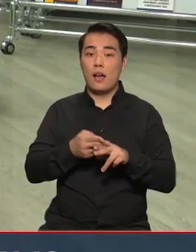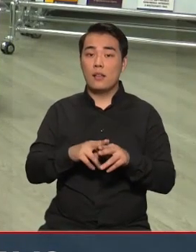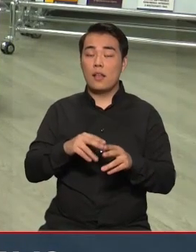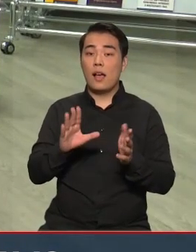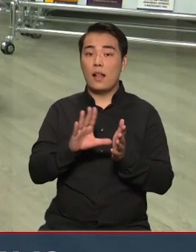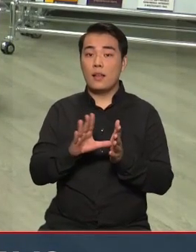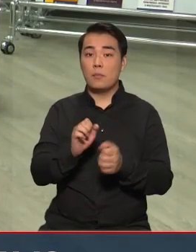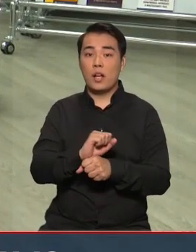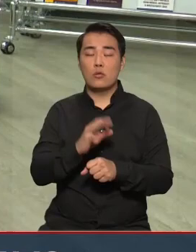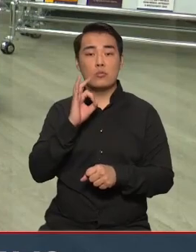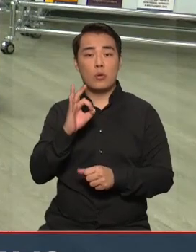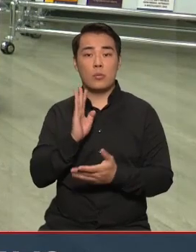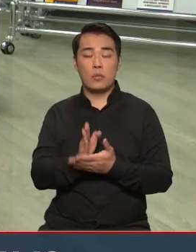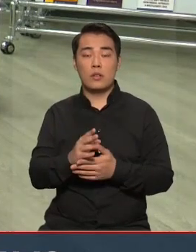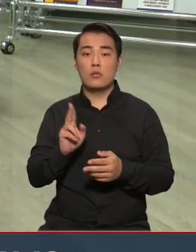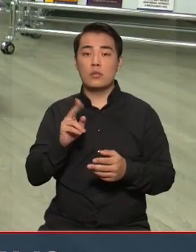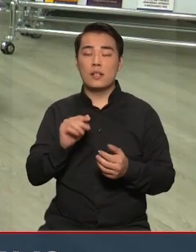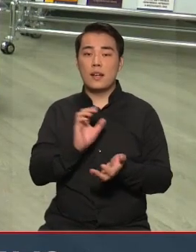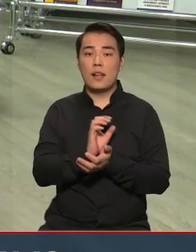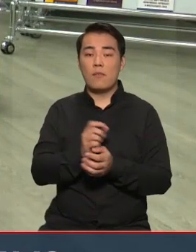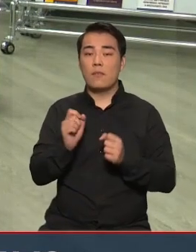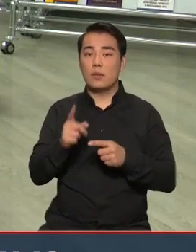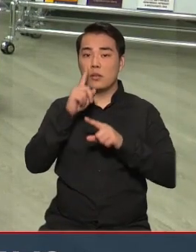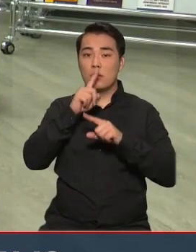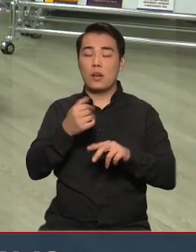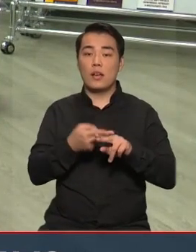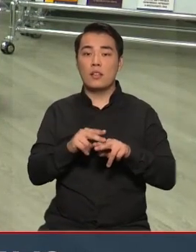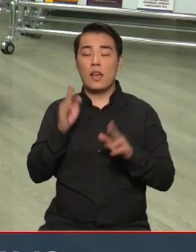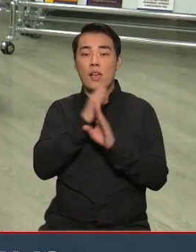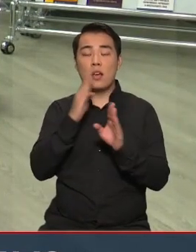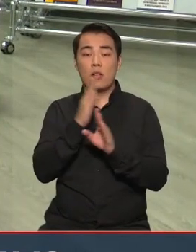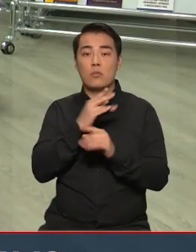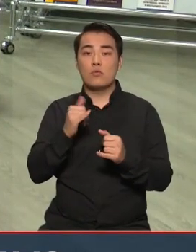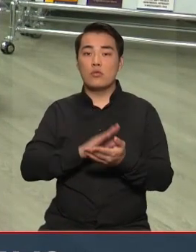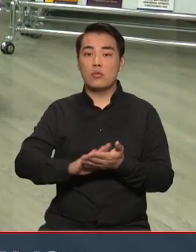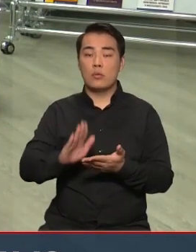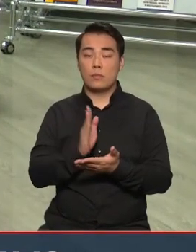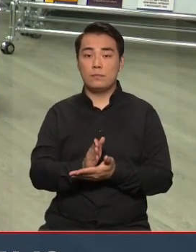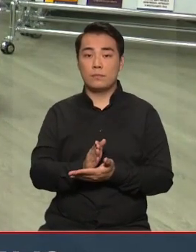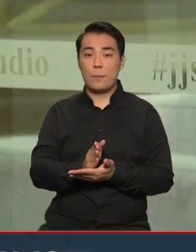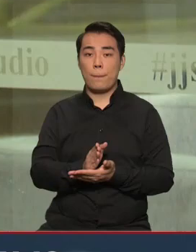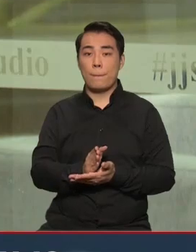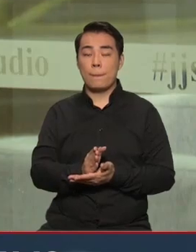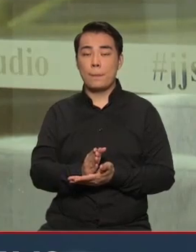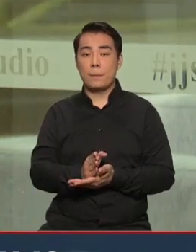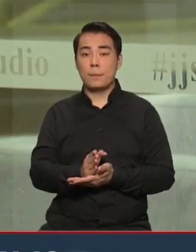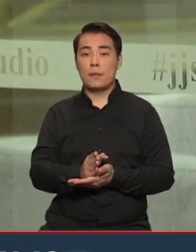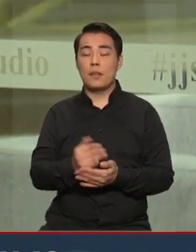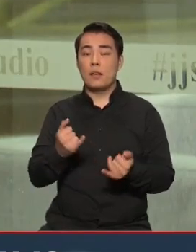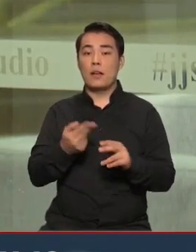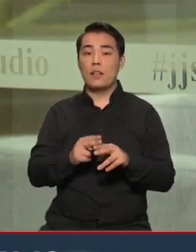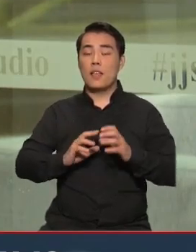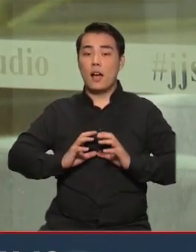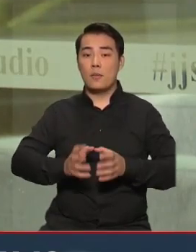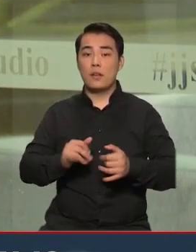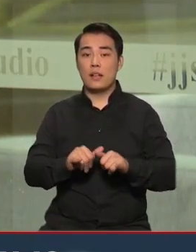Кәдімгі ешқандай не болмайды да. Выброс жоқ ешқандай, экологияға зиян жоқ, иә. Сонда енді әлемнен енді әлемдік дамудан